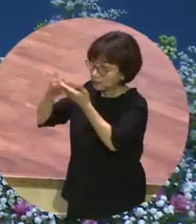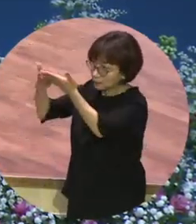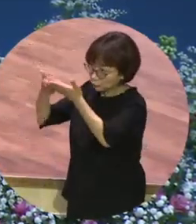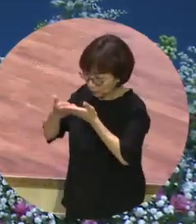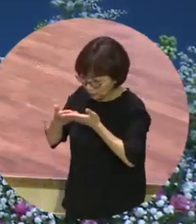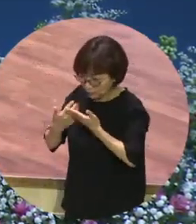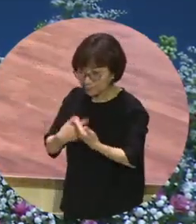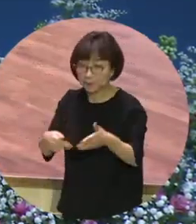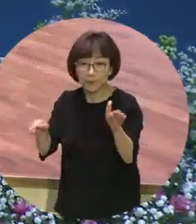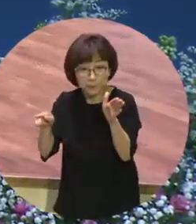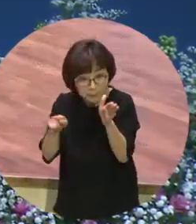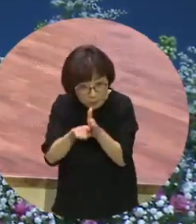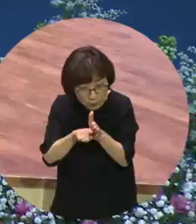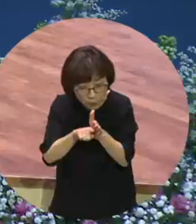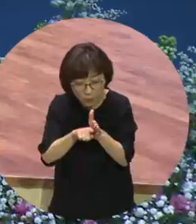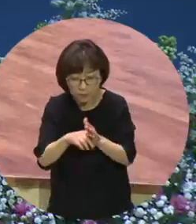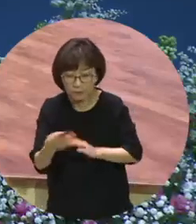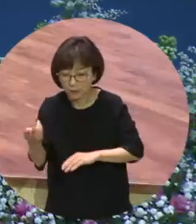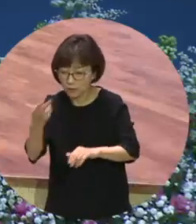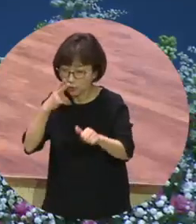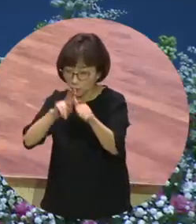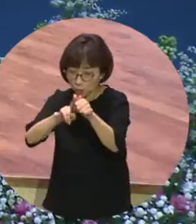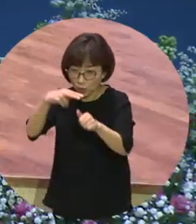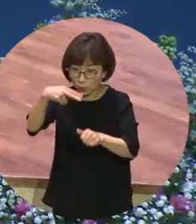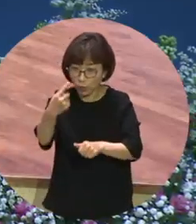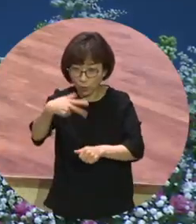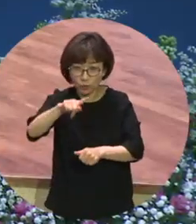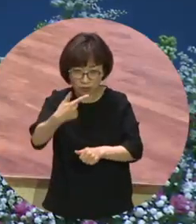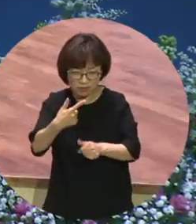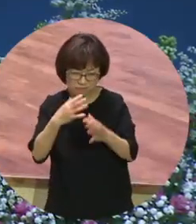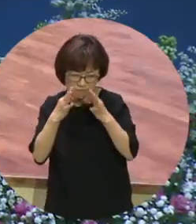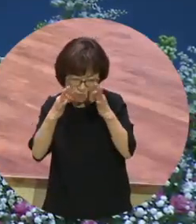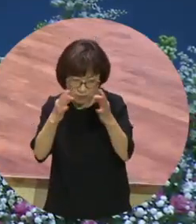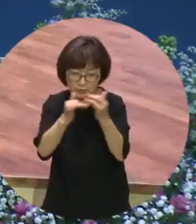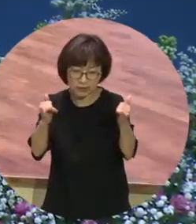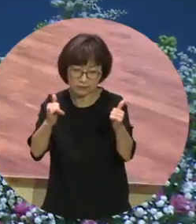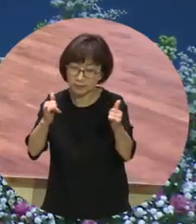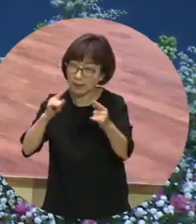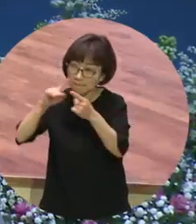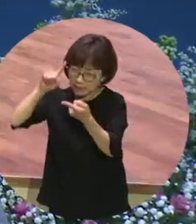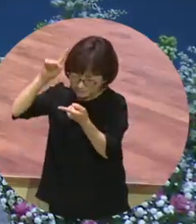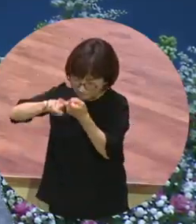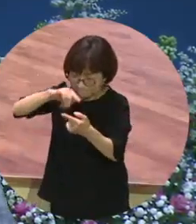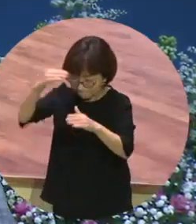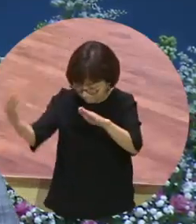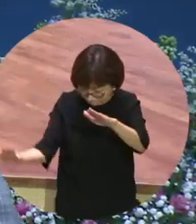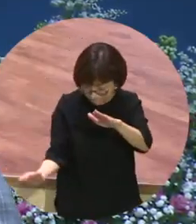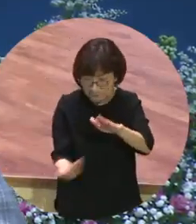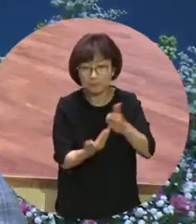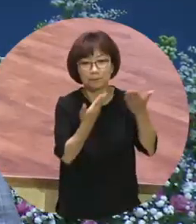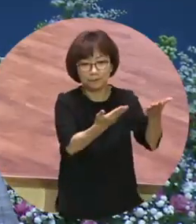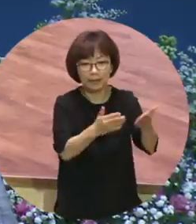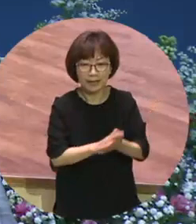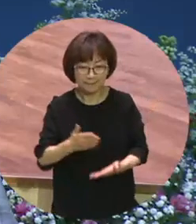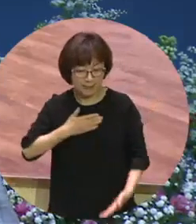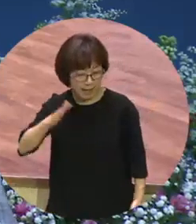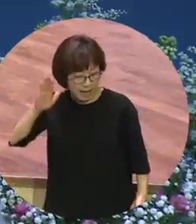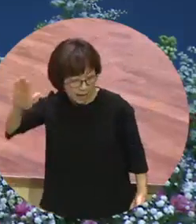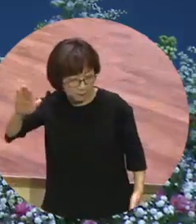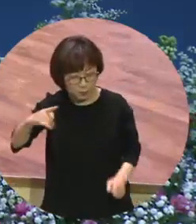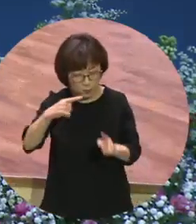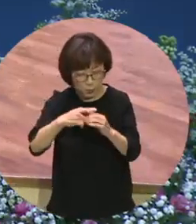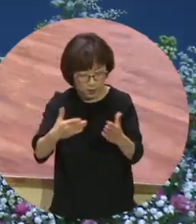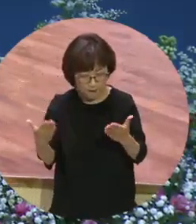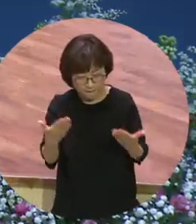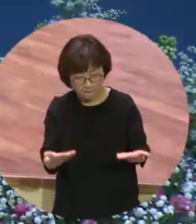하는 분에게는 그대로 성취가 될 것입니다. 아, 내가 헌당의 주역이 되겠다. 하나님의